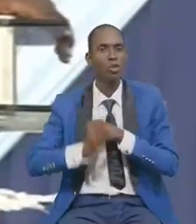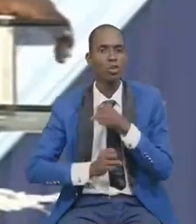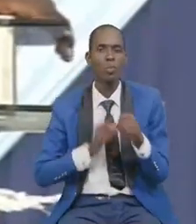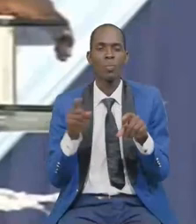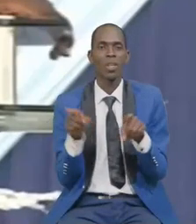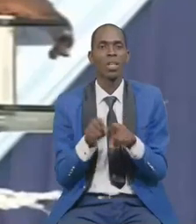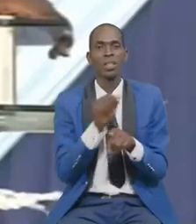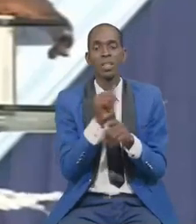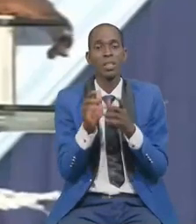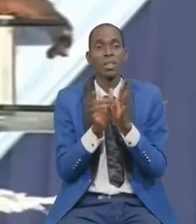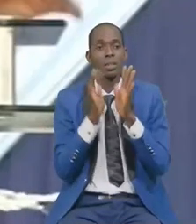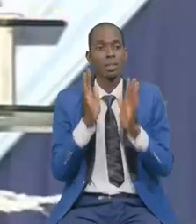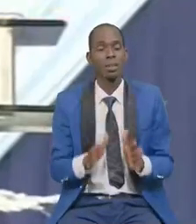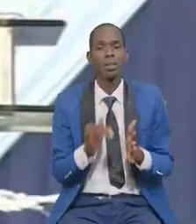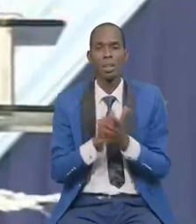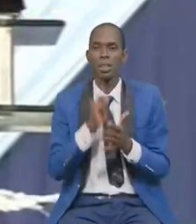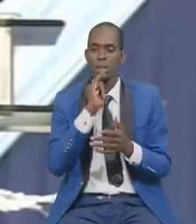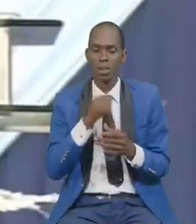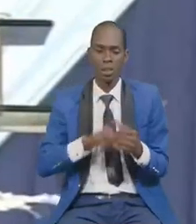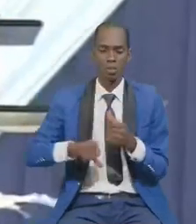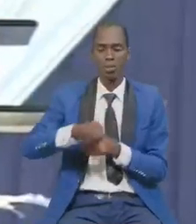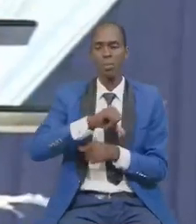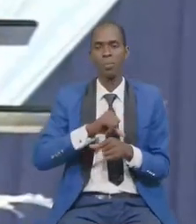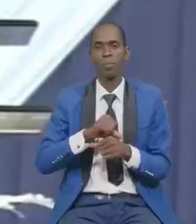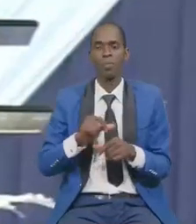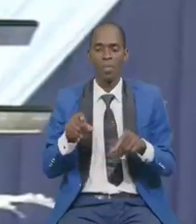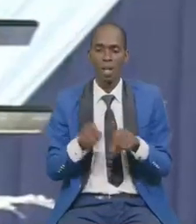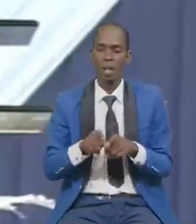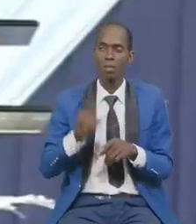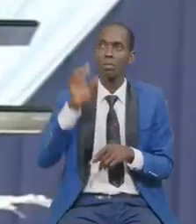ça c'est la communion, comme porteur